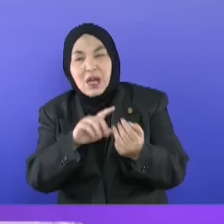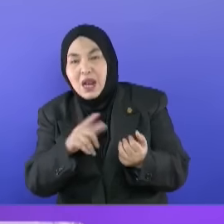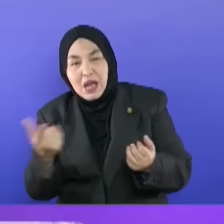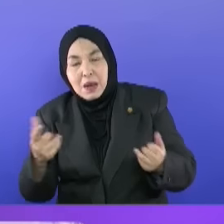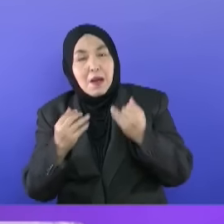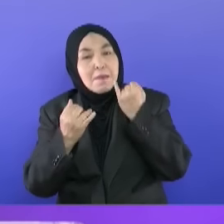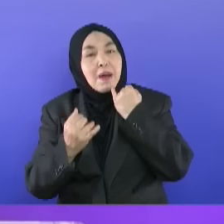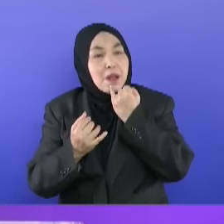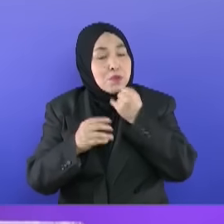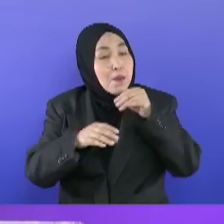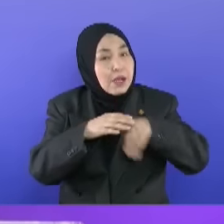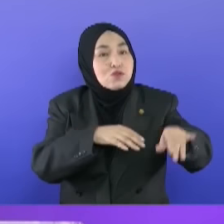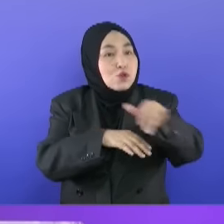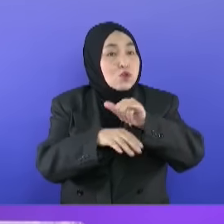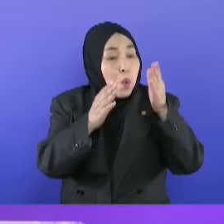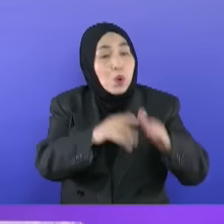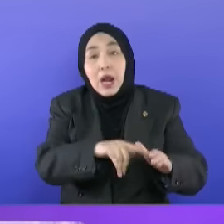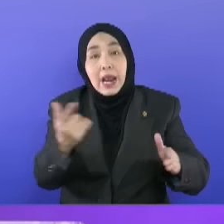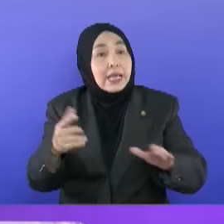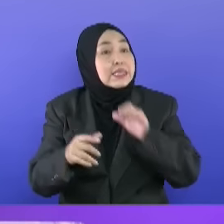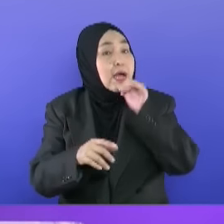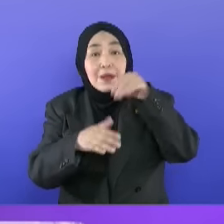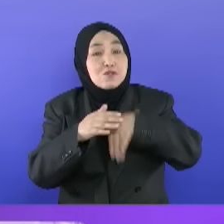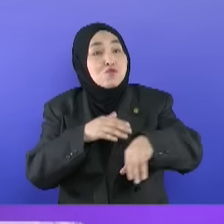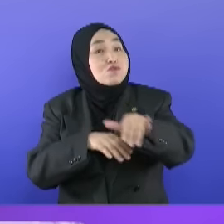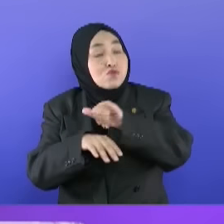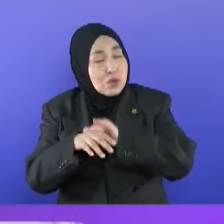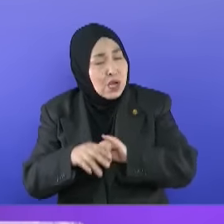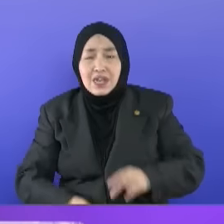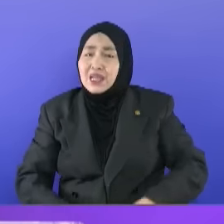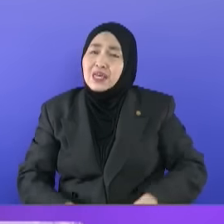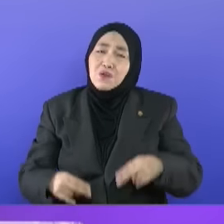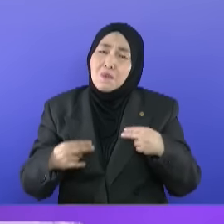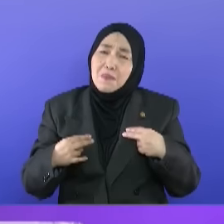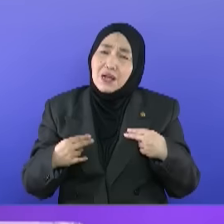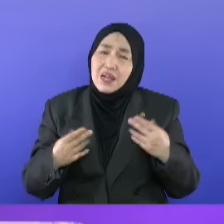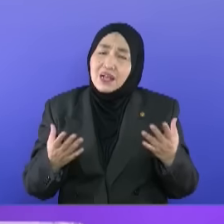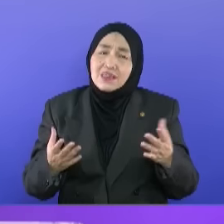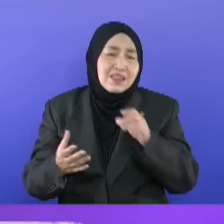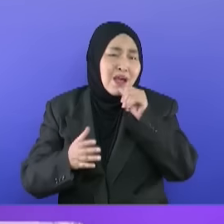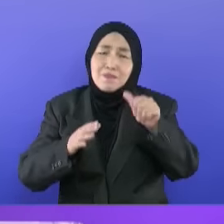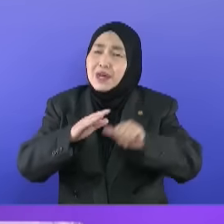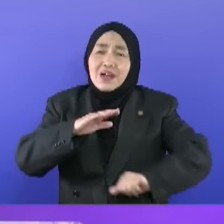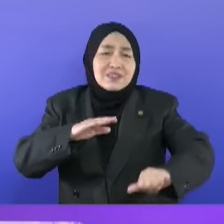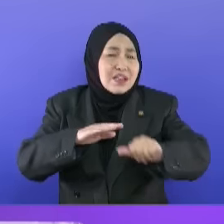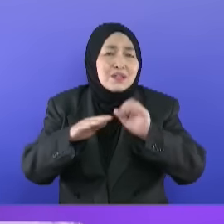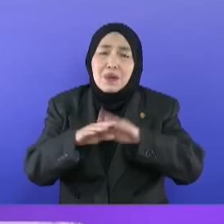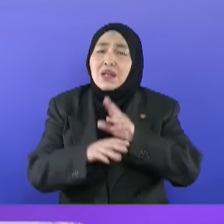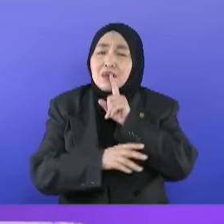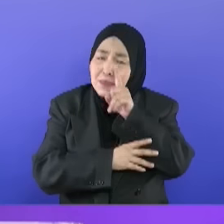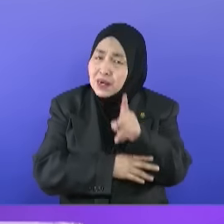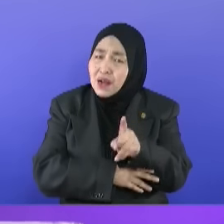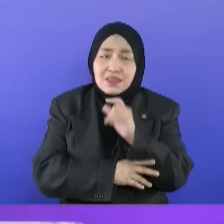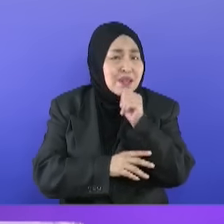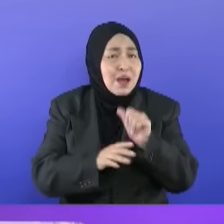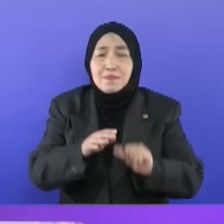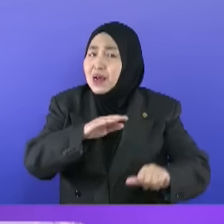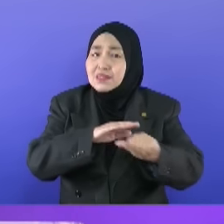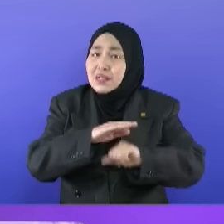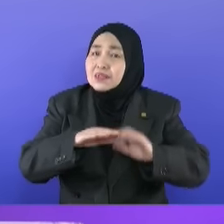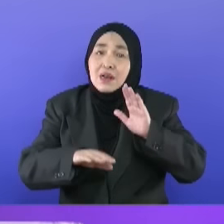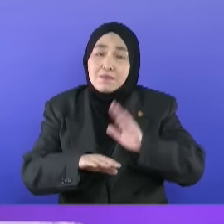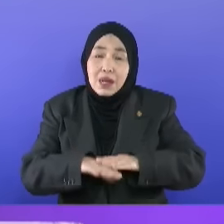Bani Israel masuk syurga, orang lain semuanya tak masuk syurga. Kehidupan yang tidak berasaskan kepada kebenaran, tidak berasaskan